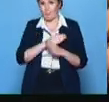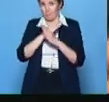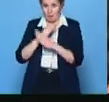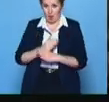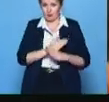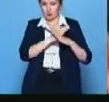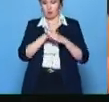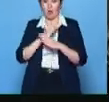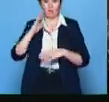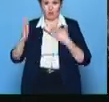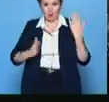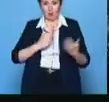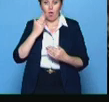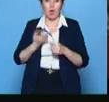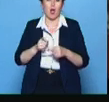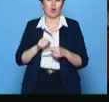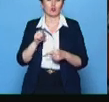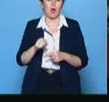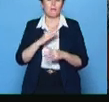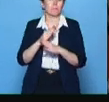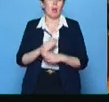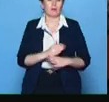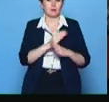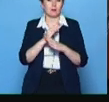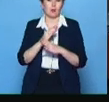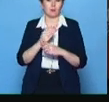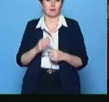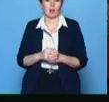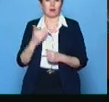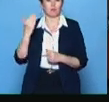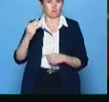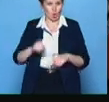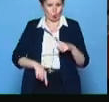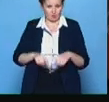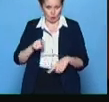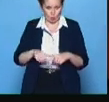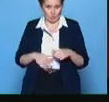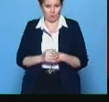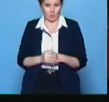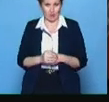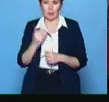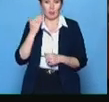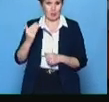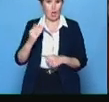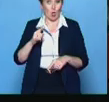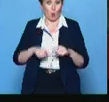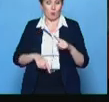ветряная в Лударвае – это мельница их родственников. Их